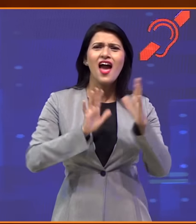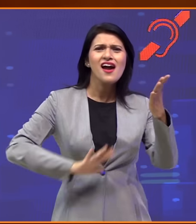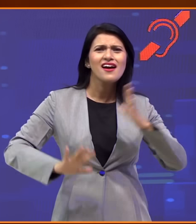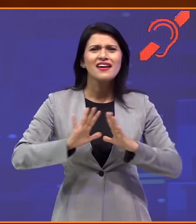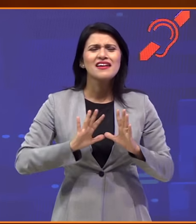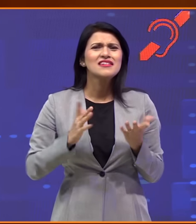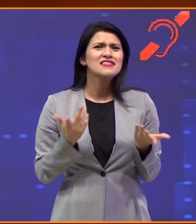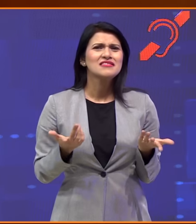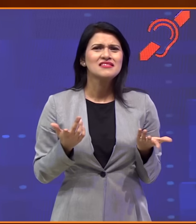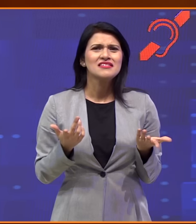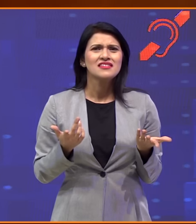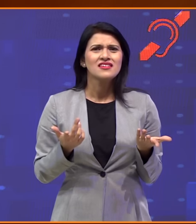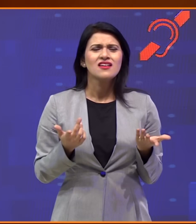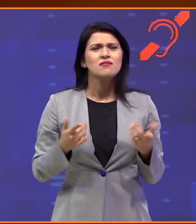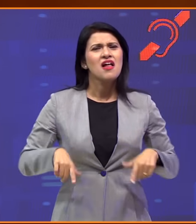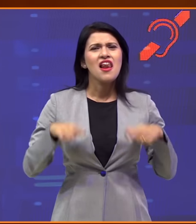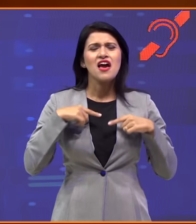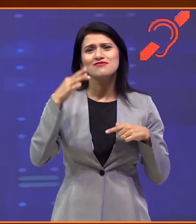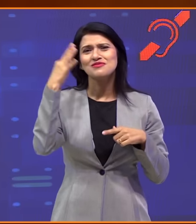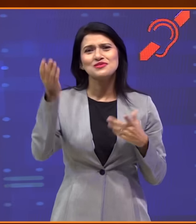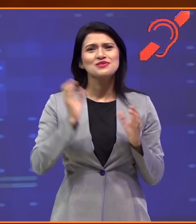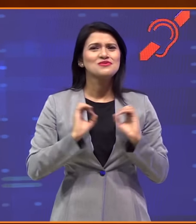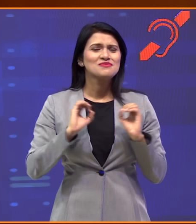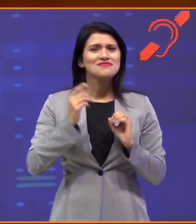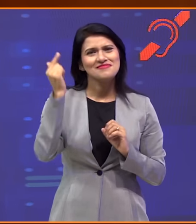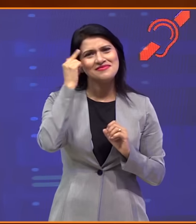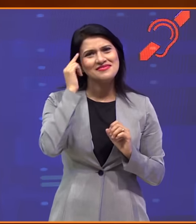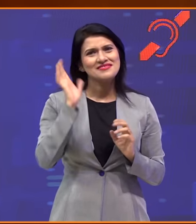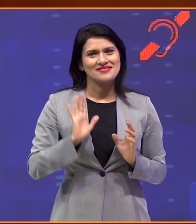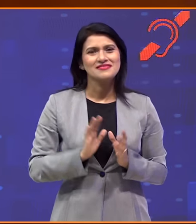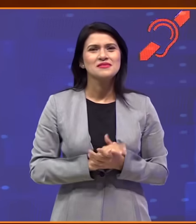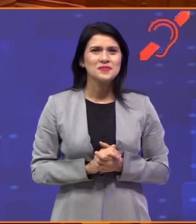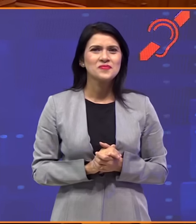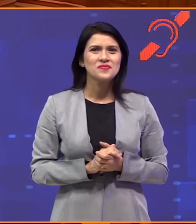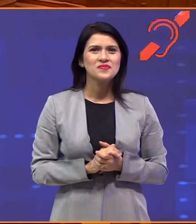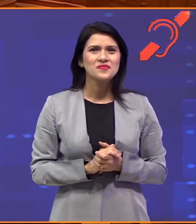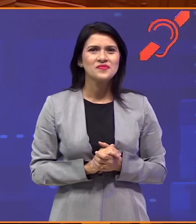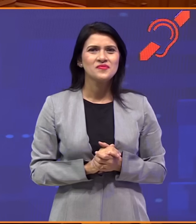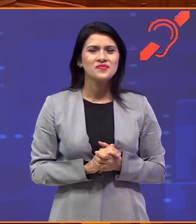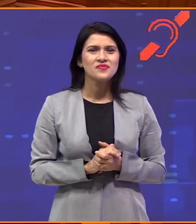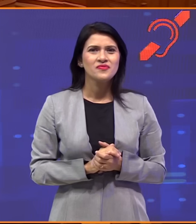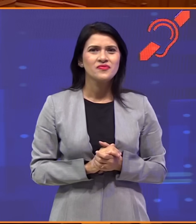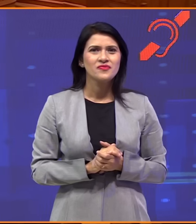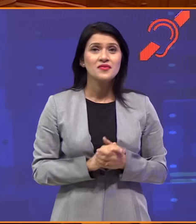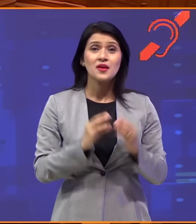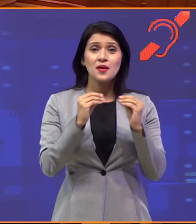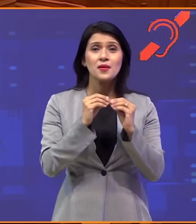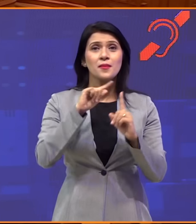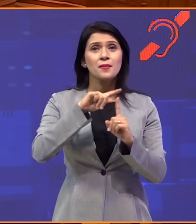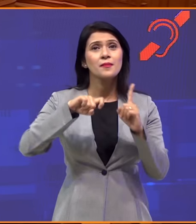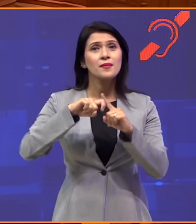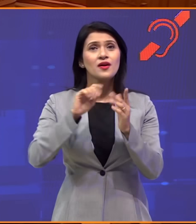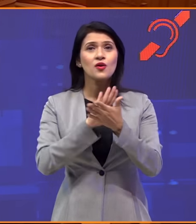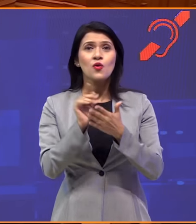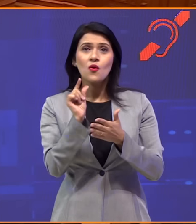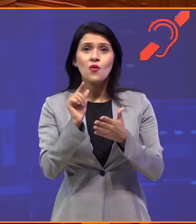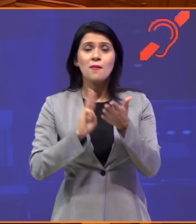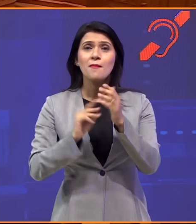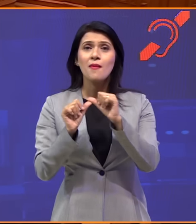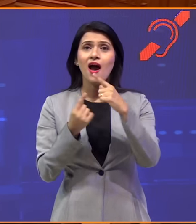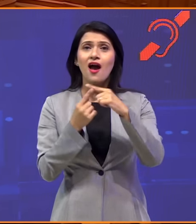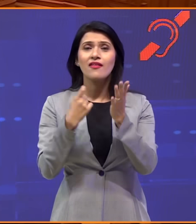कि मतलब बस अब करियर वैसे ही रह जाएगा मेरा लेकिन मुझे नहीं पता था कि बकू महात्रे मेरी जिंदगी में मेरा